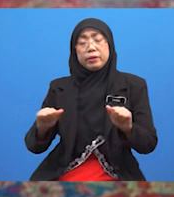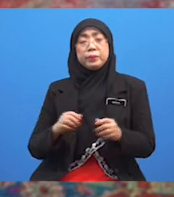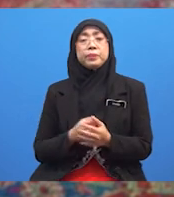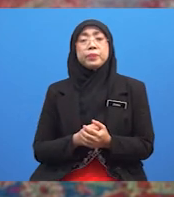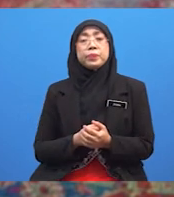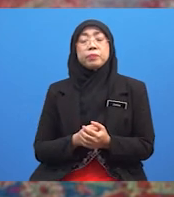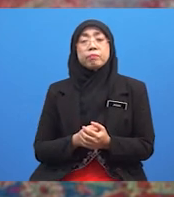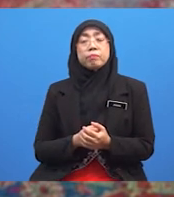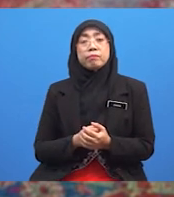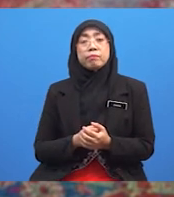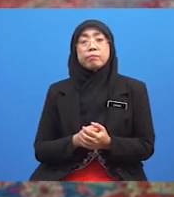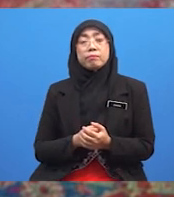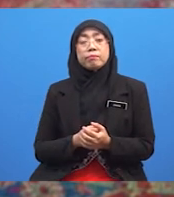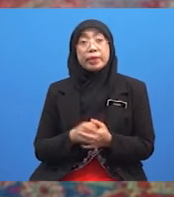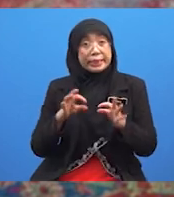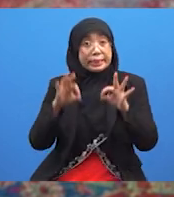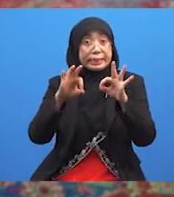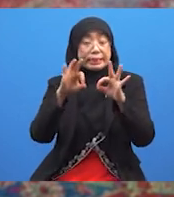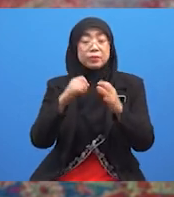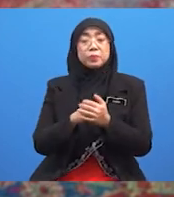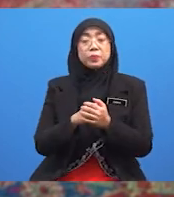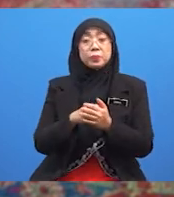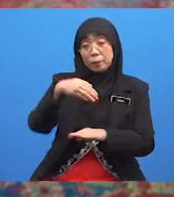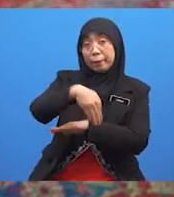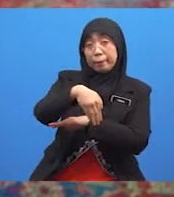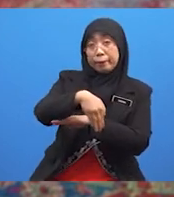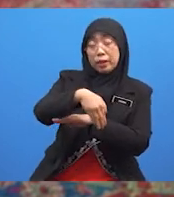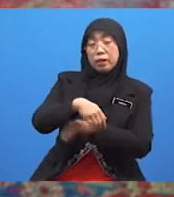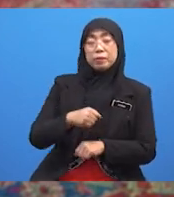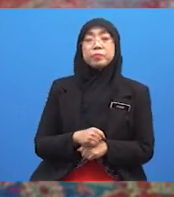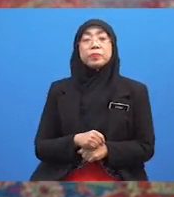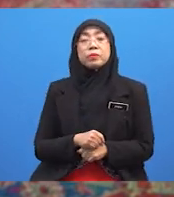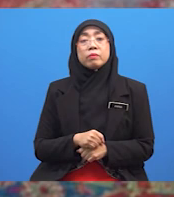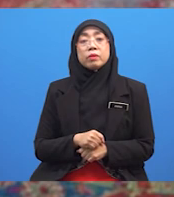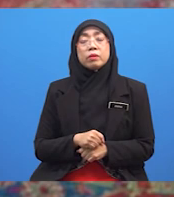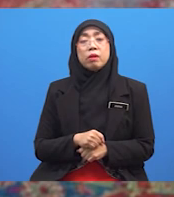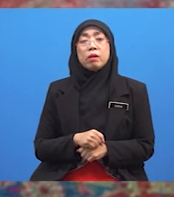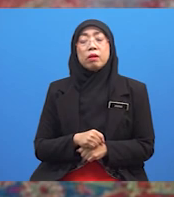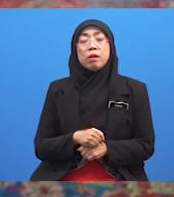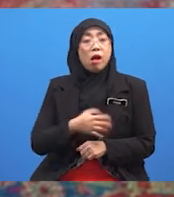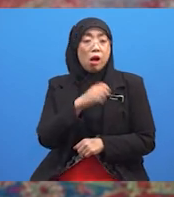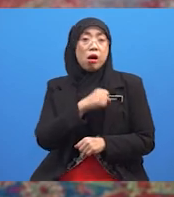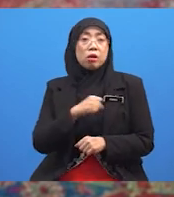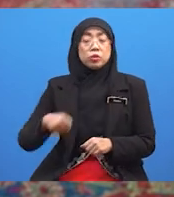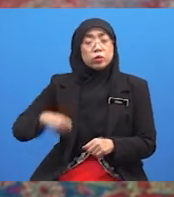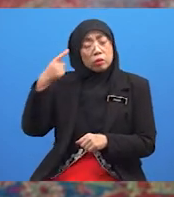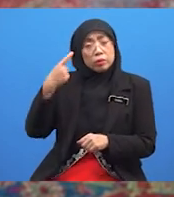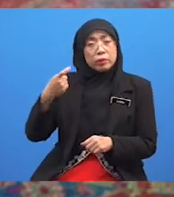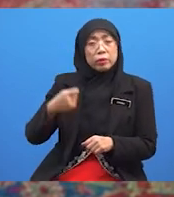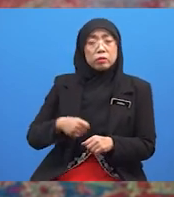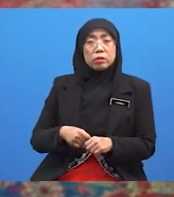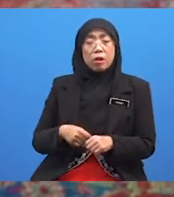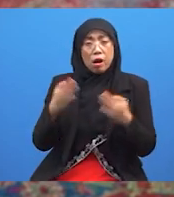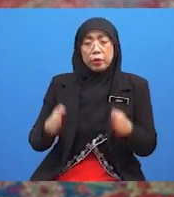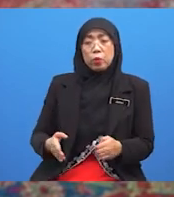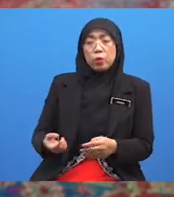malam, baginda ditemani Hang Isap dan Hang Ishaq telah berjaya membunuh pencuri yang mencuri harta